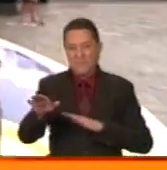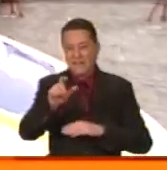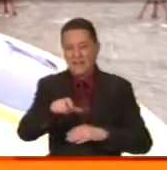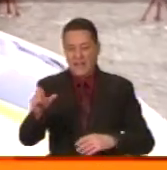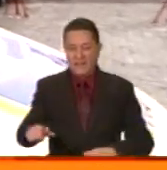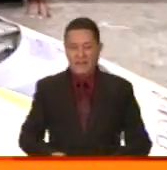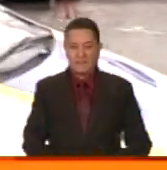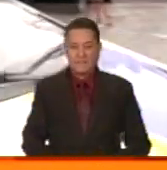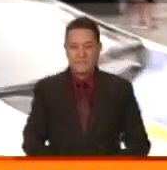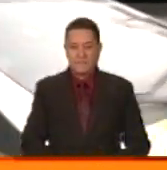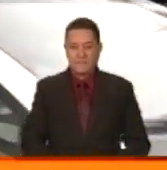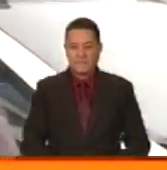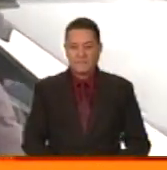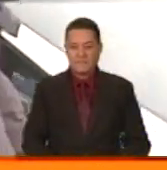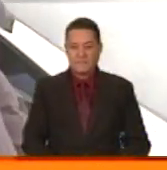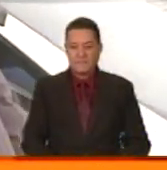прийняти. Спасибо вас теж.